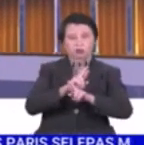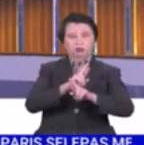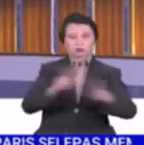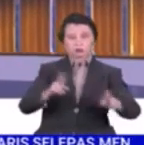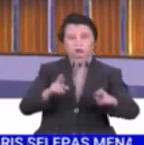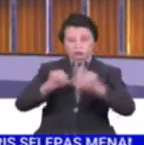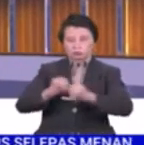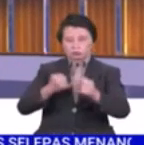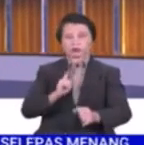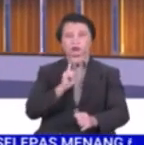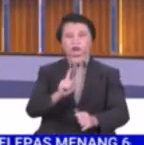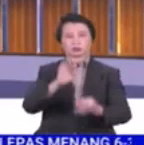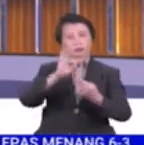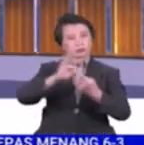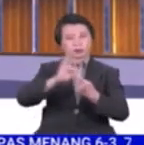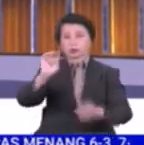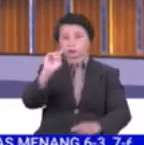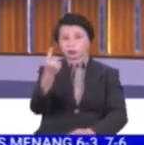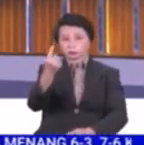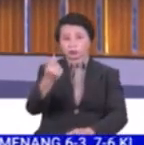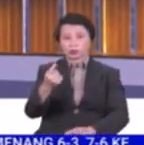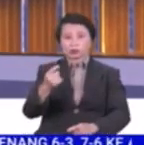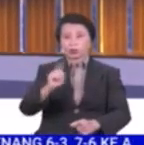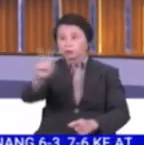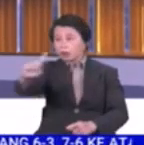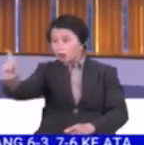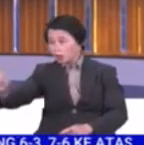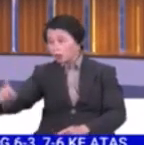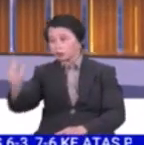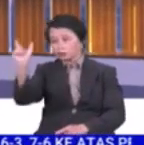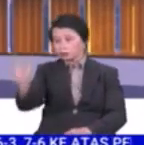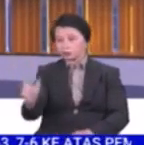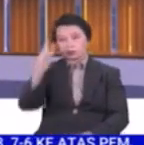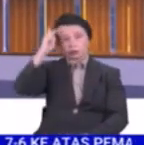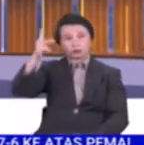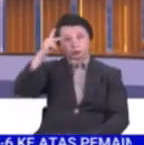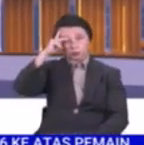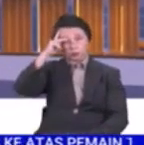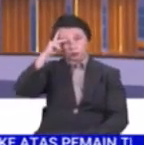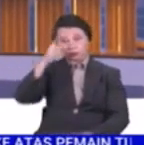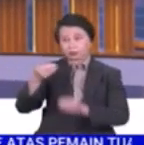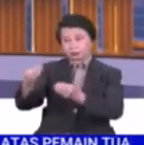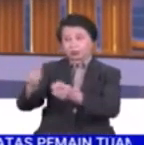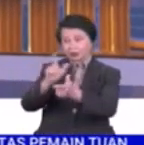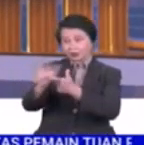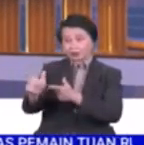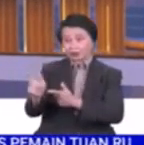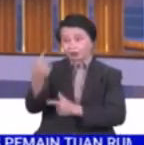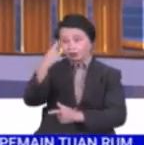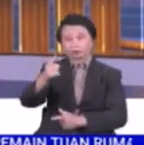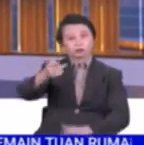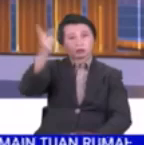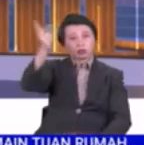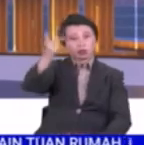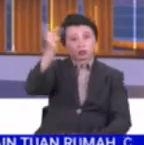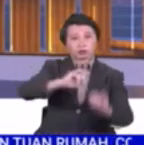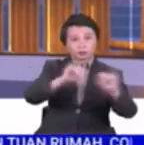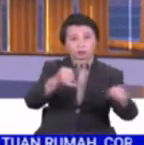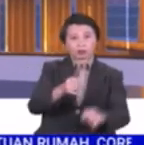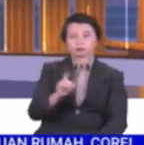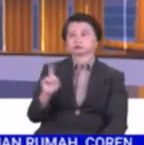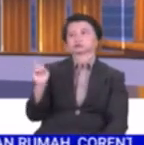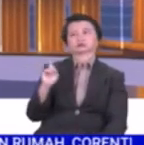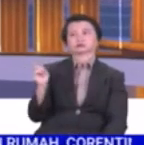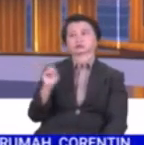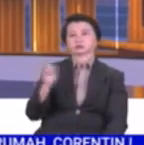Agama Islam Negeri Pulau Pinang. Selain itu, tiada mana-mana calon politik yang diberikan kebenaran untuk menyampaikan khutbah